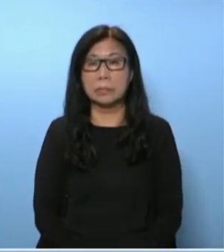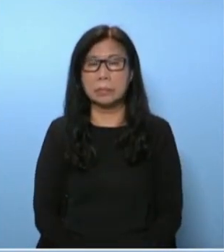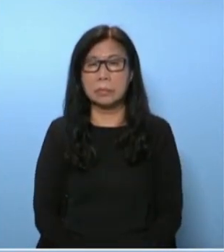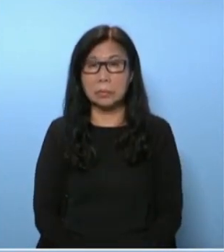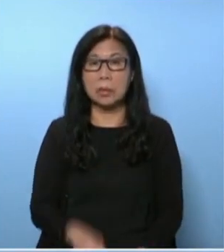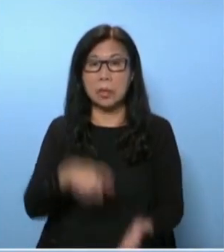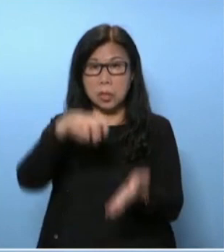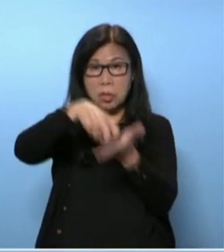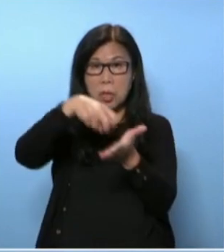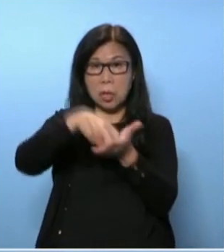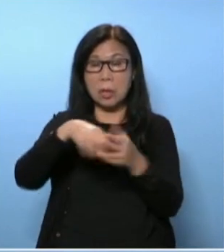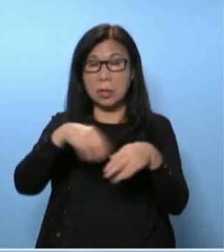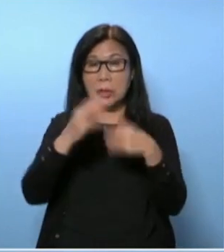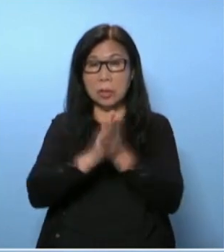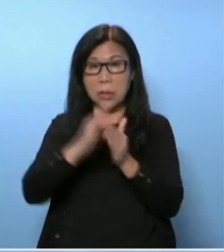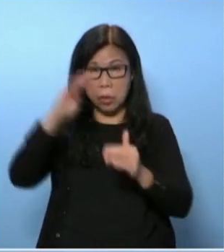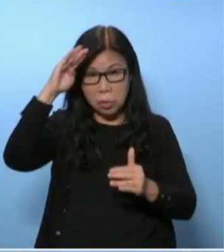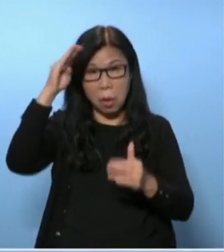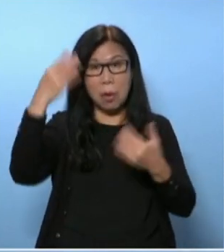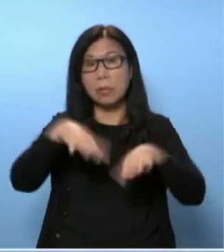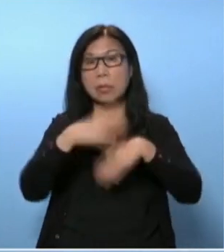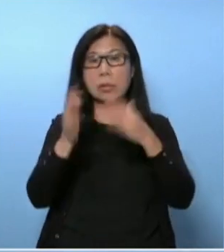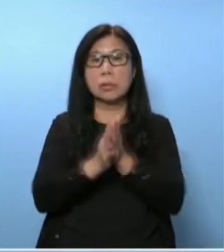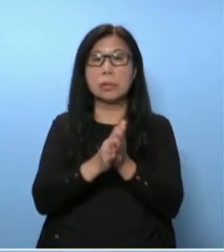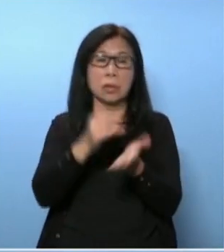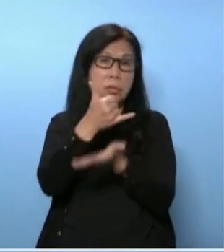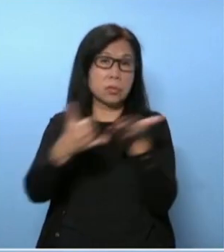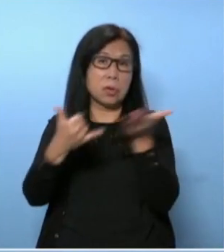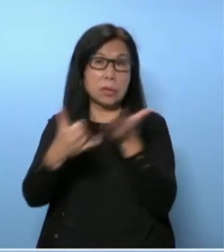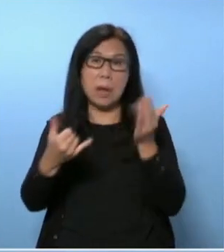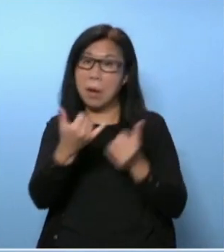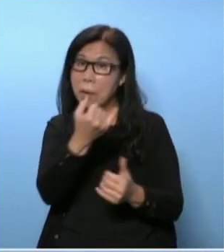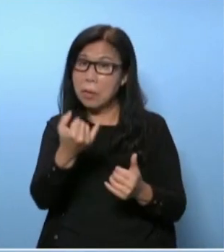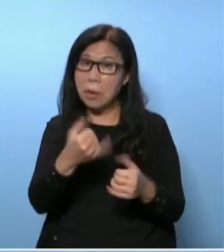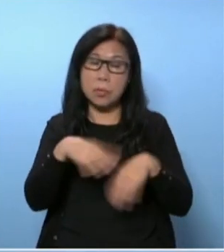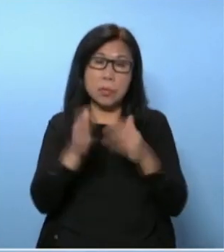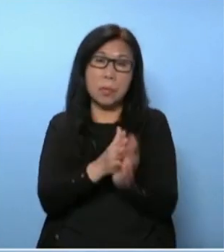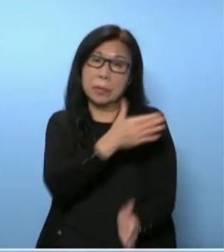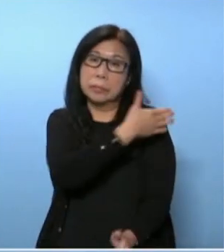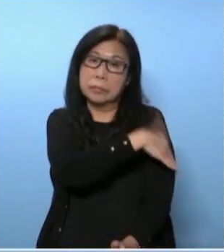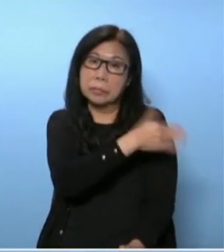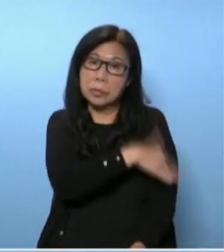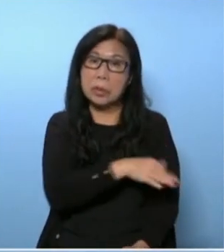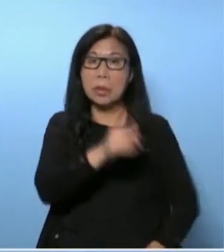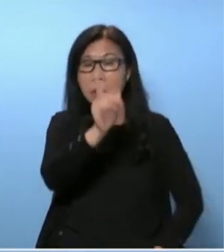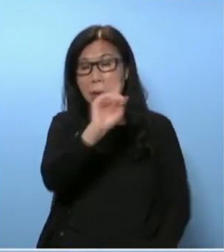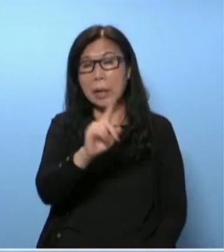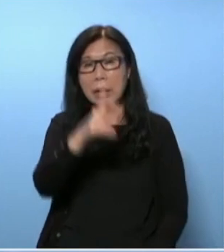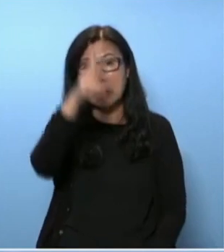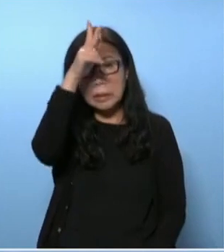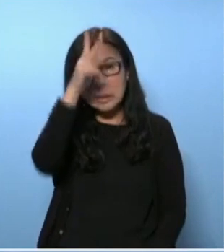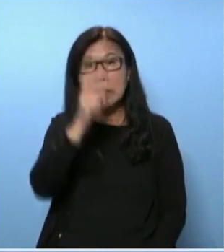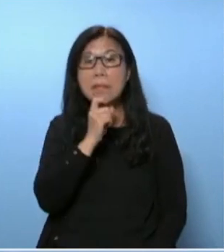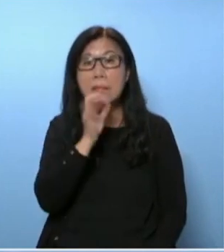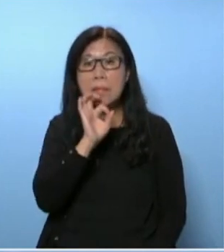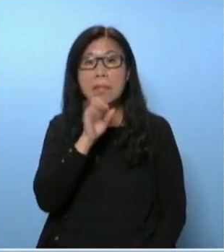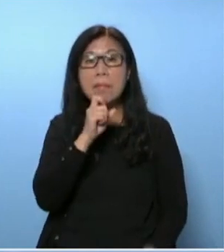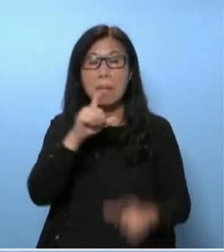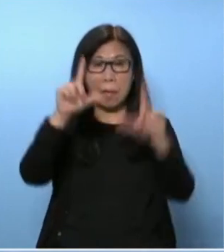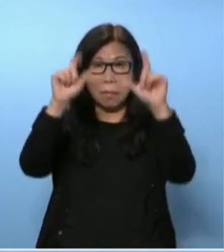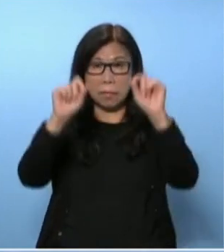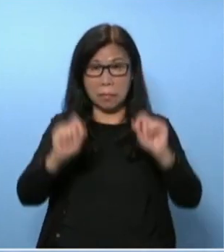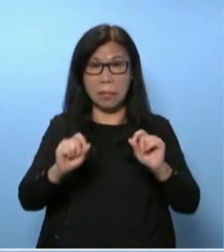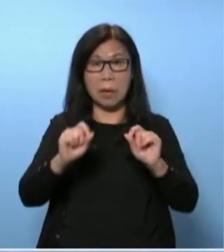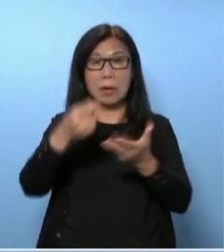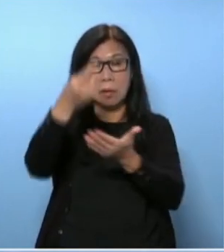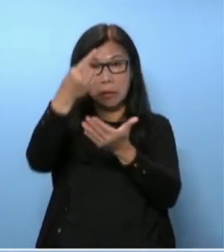啊，這個這樣的道歉呢就可以全身而退，不了了之？當局有沒有具體的措施對